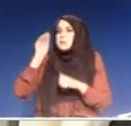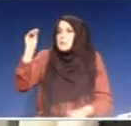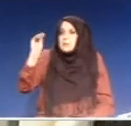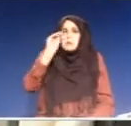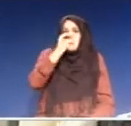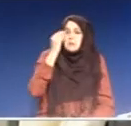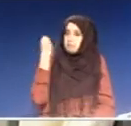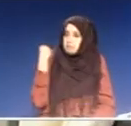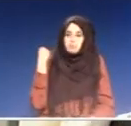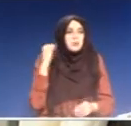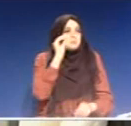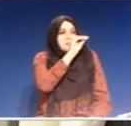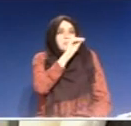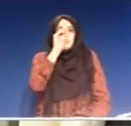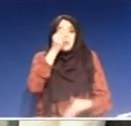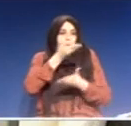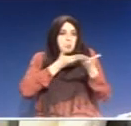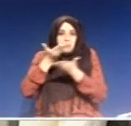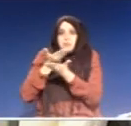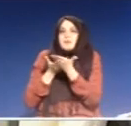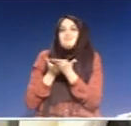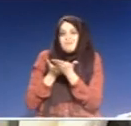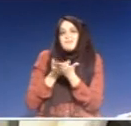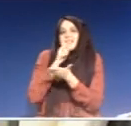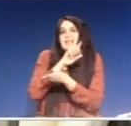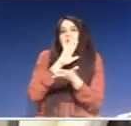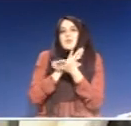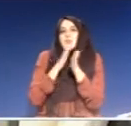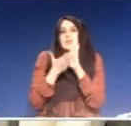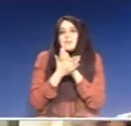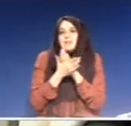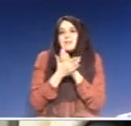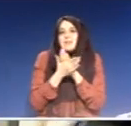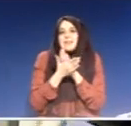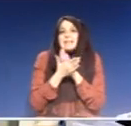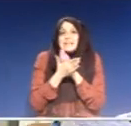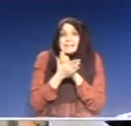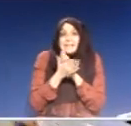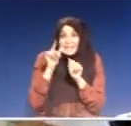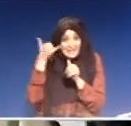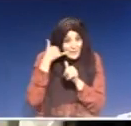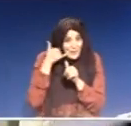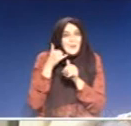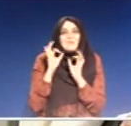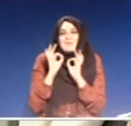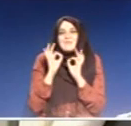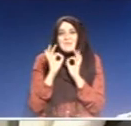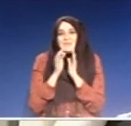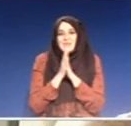والتعاون والنزول عند رأي الخبراء. فنقول هناك مكالمة. مرحبا. نعم مرحبا.